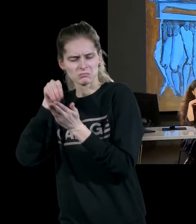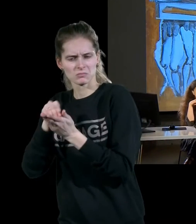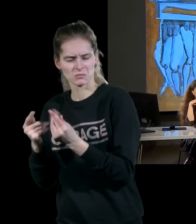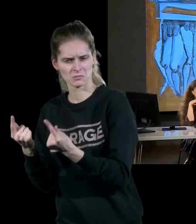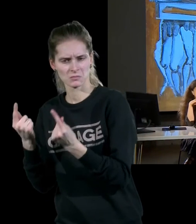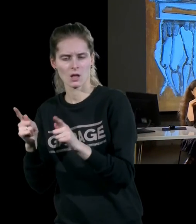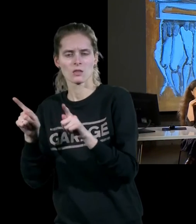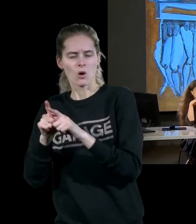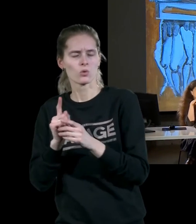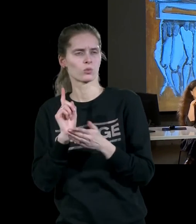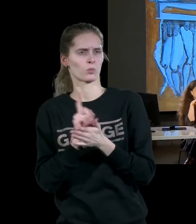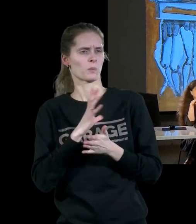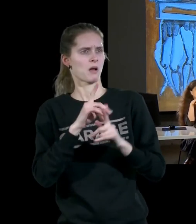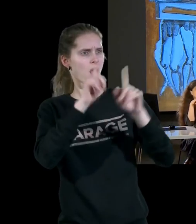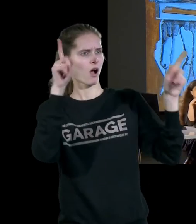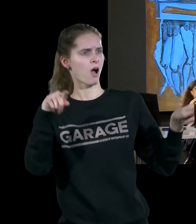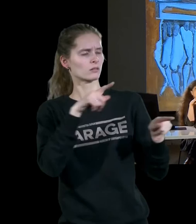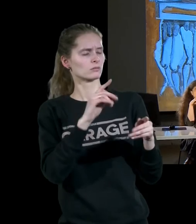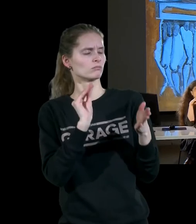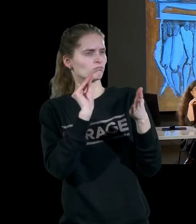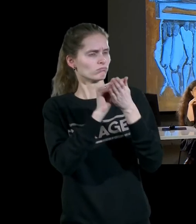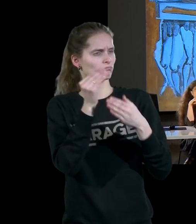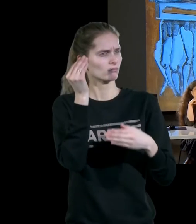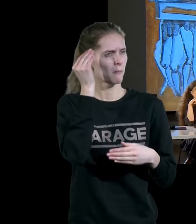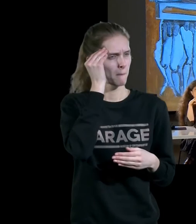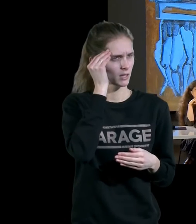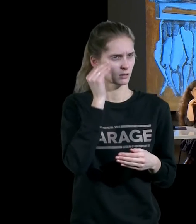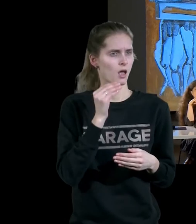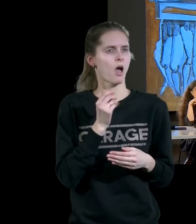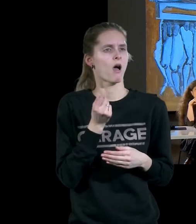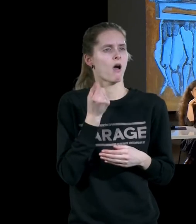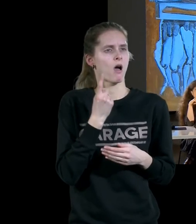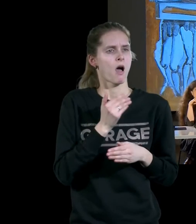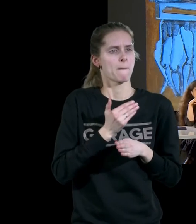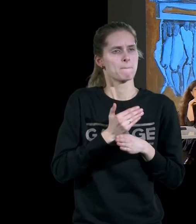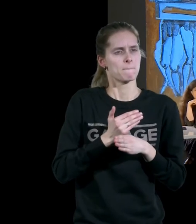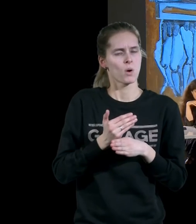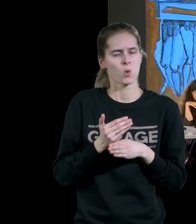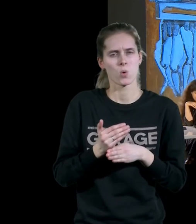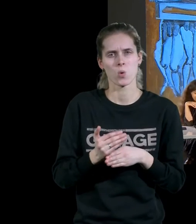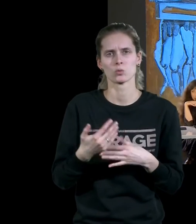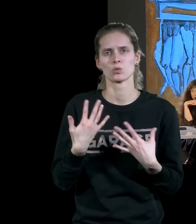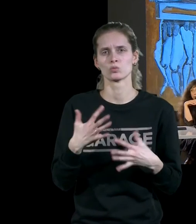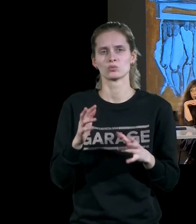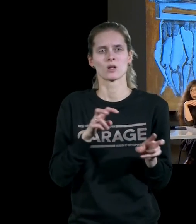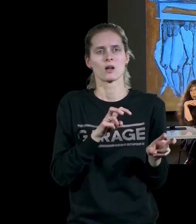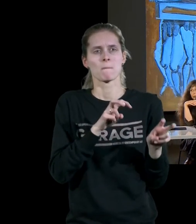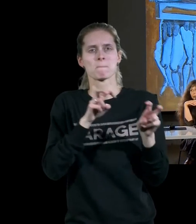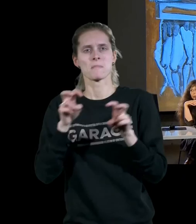равновеликое по воздействию, универсальное, он смог, наверное, позже, когда он обратился к нефигуративной живописи.